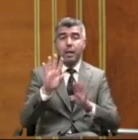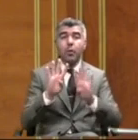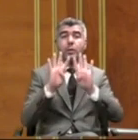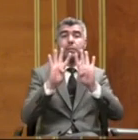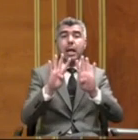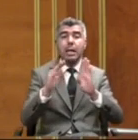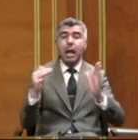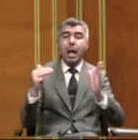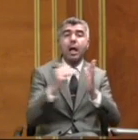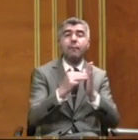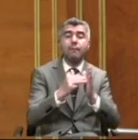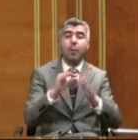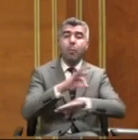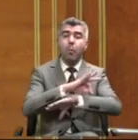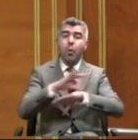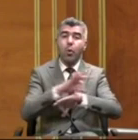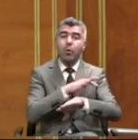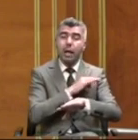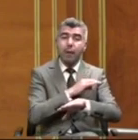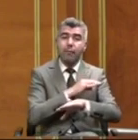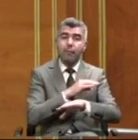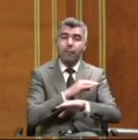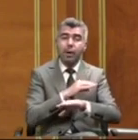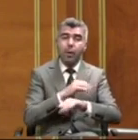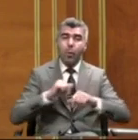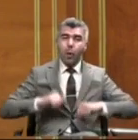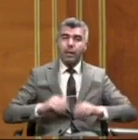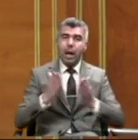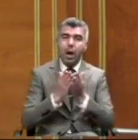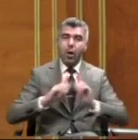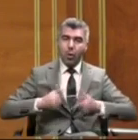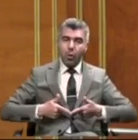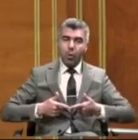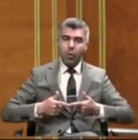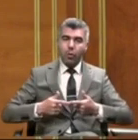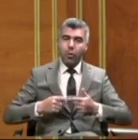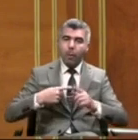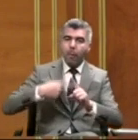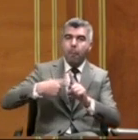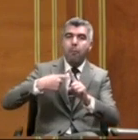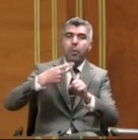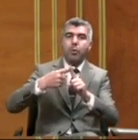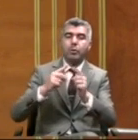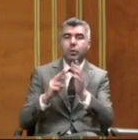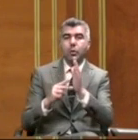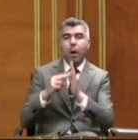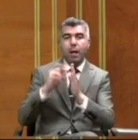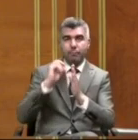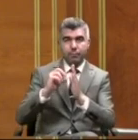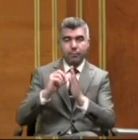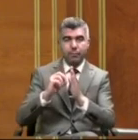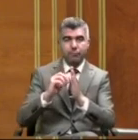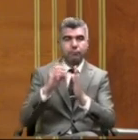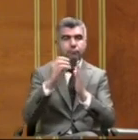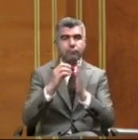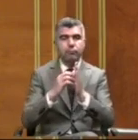موظف بقطاع التربيه الوطنيه وترقيتها والتي كان قد تم